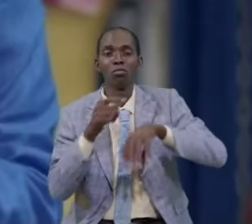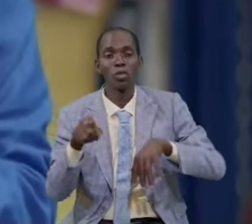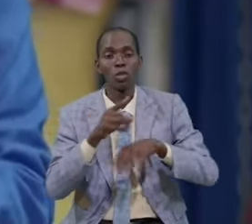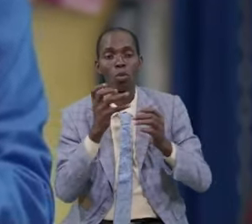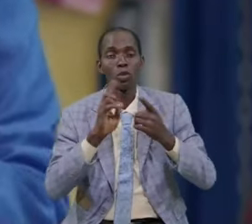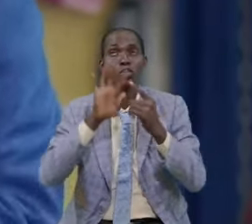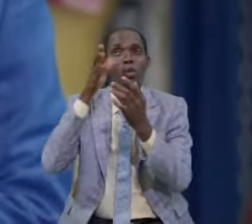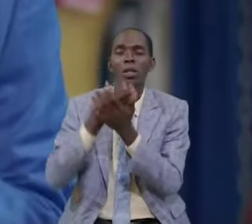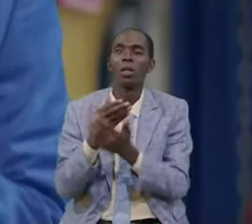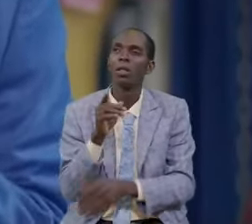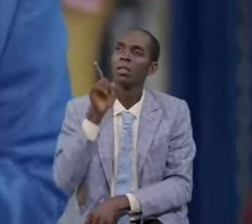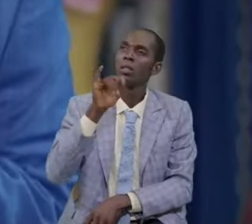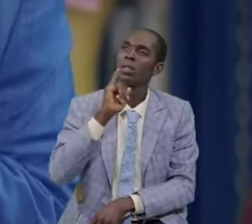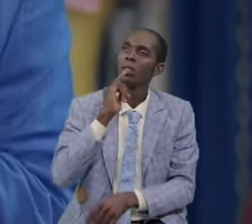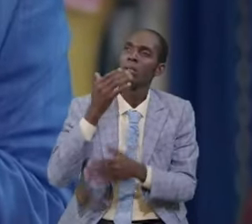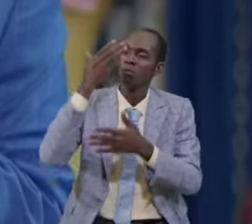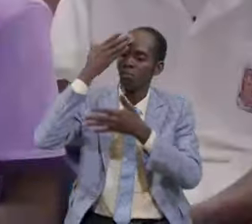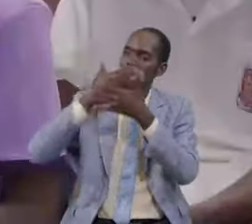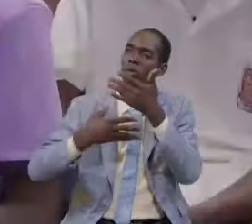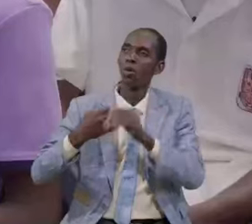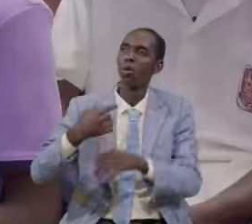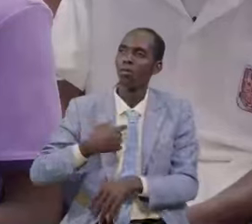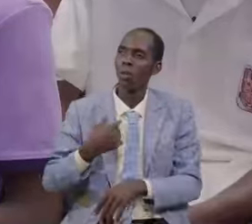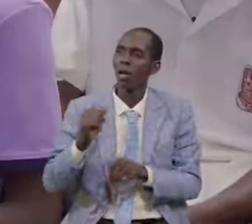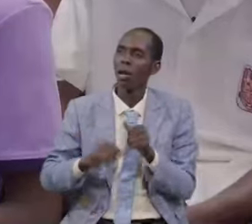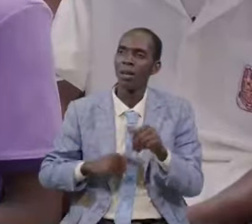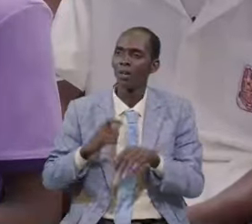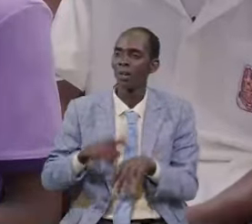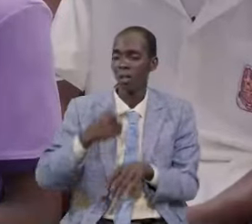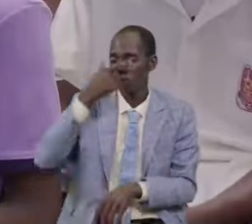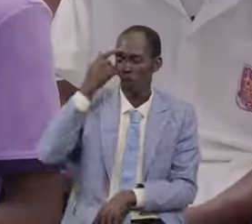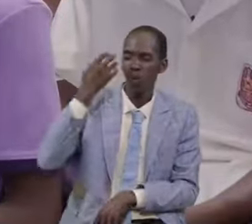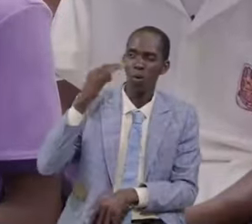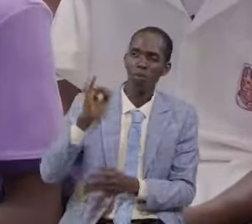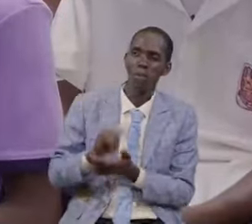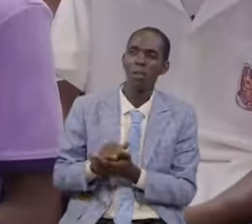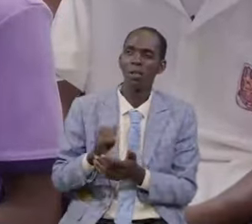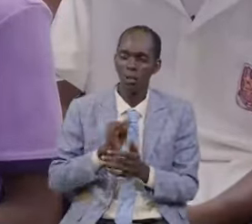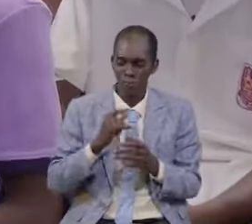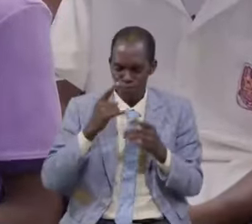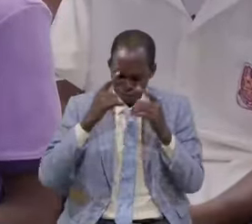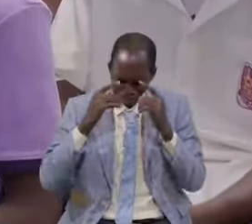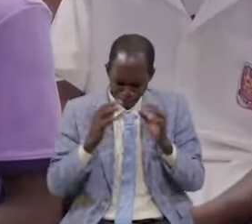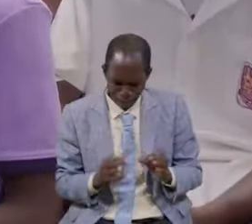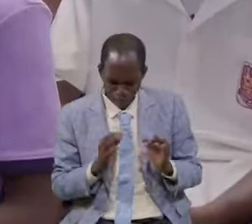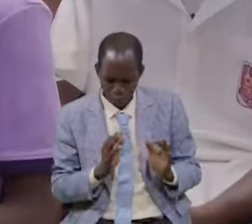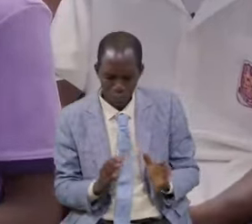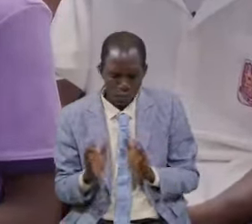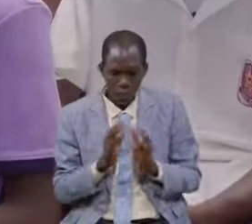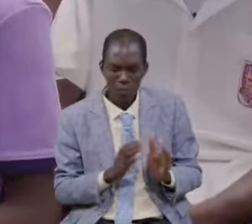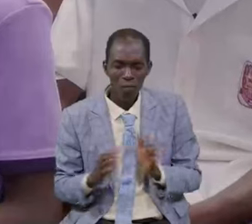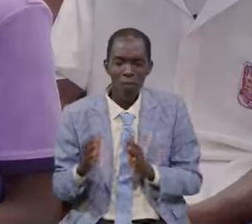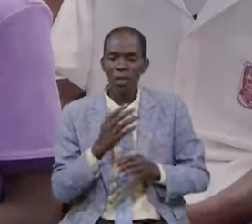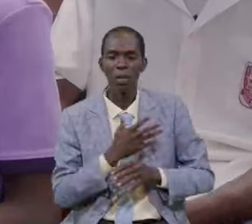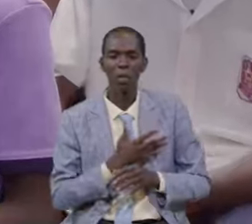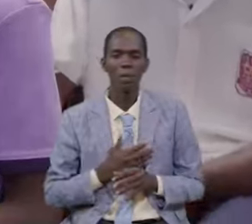à tout moment. Pour cela donc, ils ont le cœur fixé sur l'objectif. Et ils gagnent. Et vous